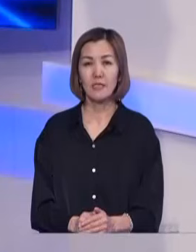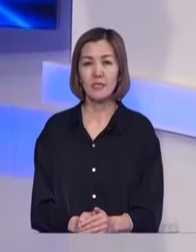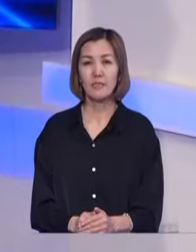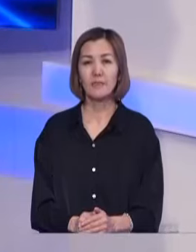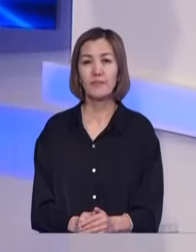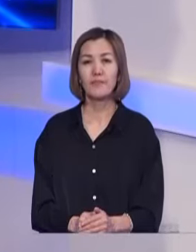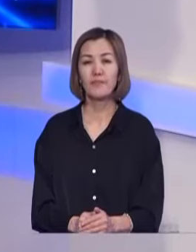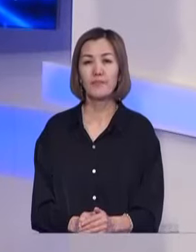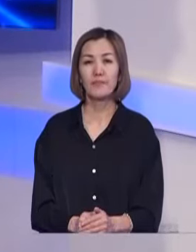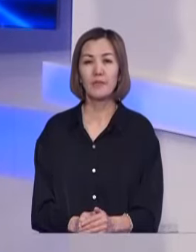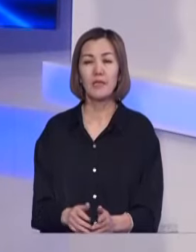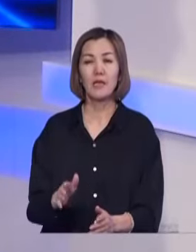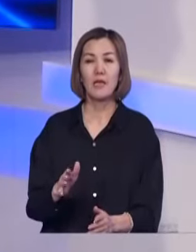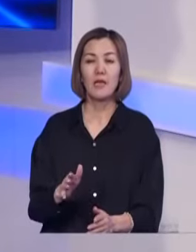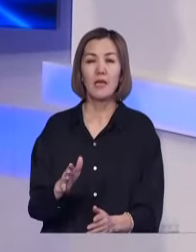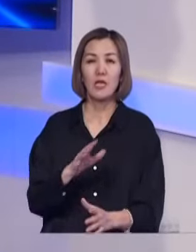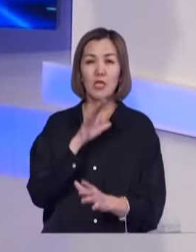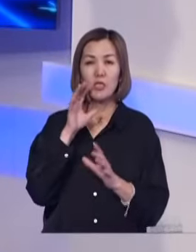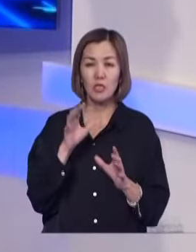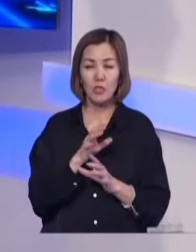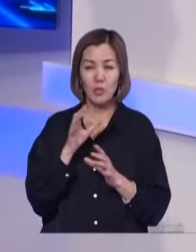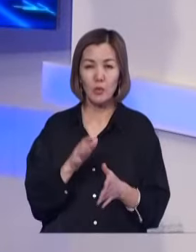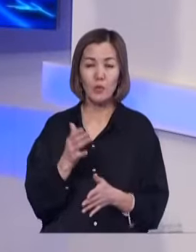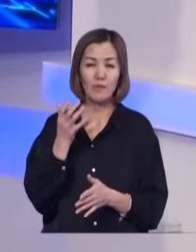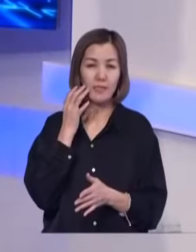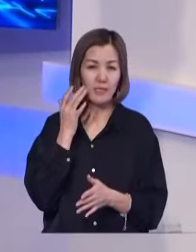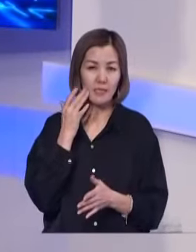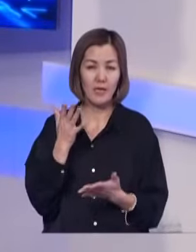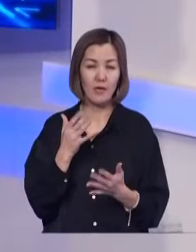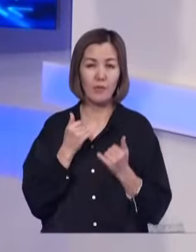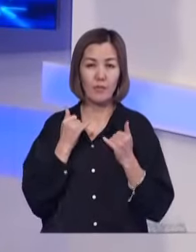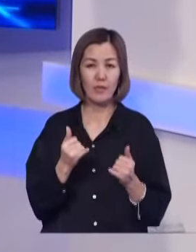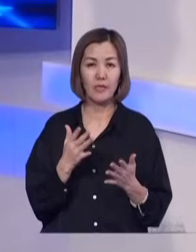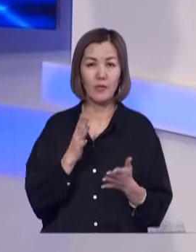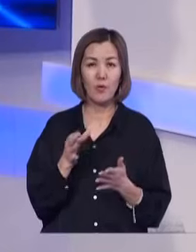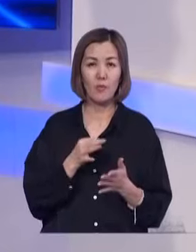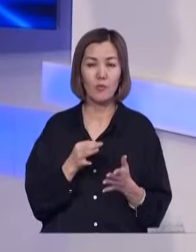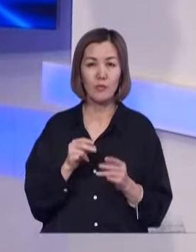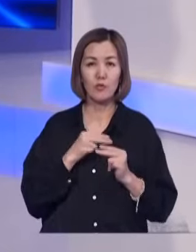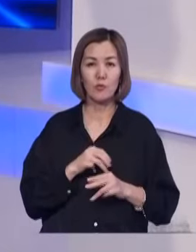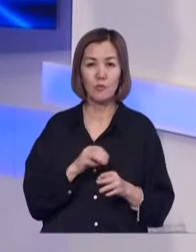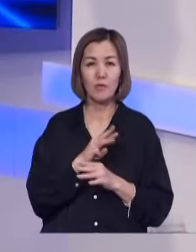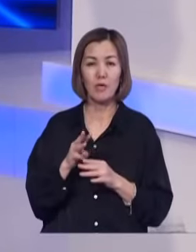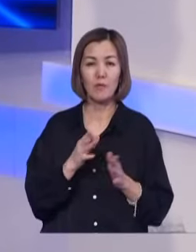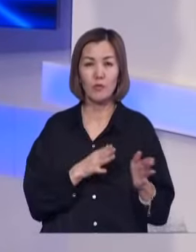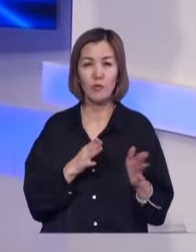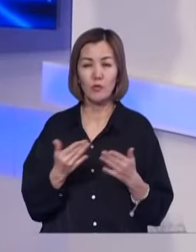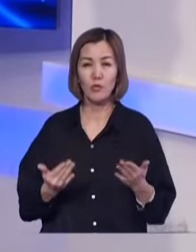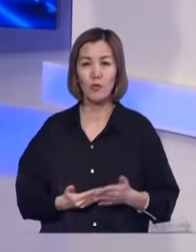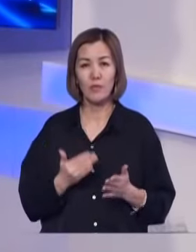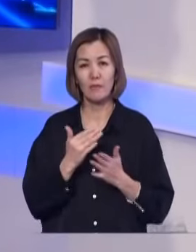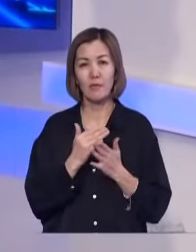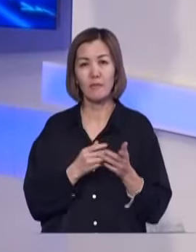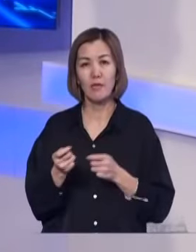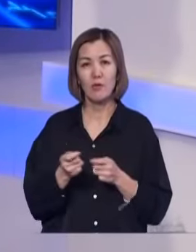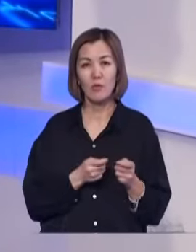Жан жылуын әлемге таратқан аналар, олардың орны әр адамзат үшін ерекше. Облыстық жұмыспен қамтуды үйлестіру және әлеуметтік